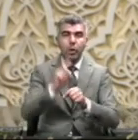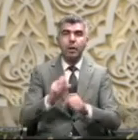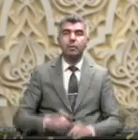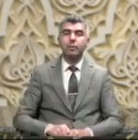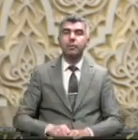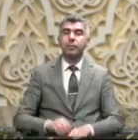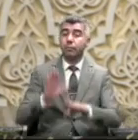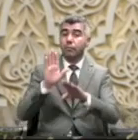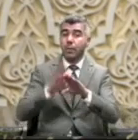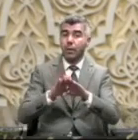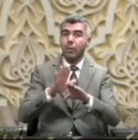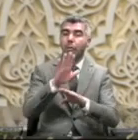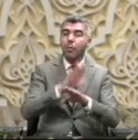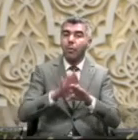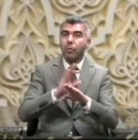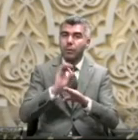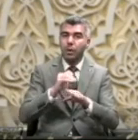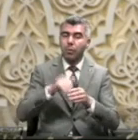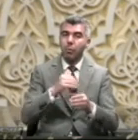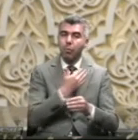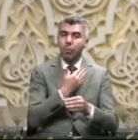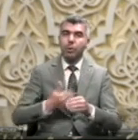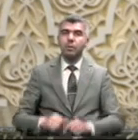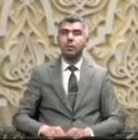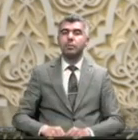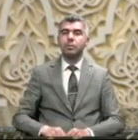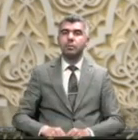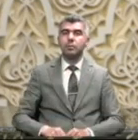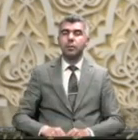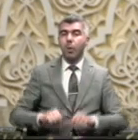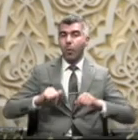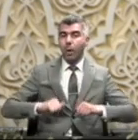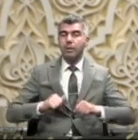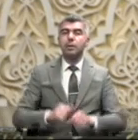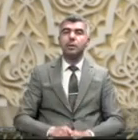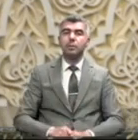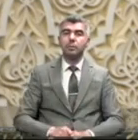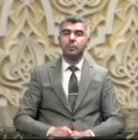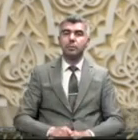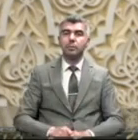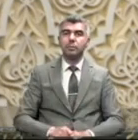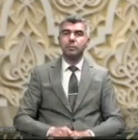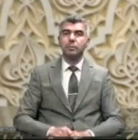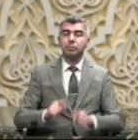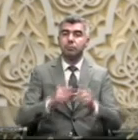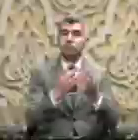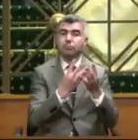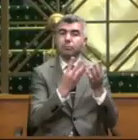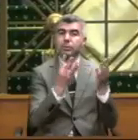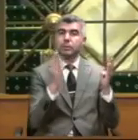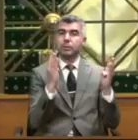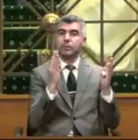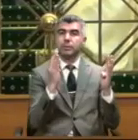اخبر السيدات والساده المستشار المحترمين والسيد الوزير الحاضر معنا لانه يحضر معنا